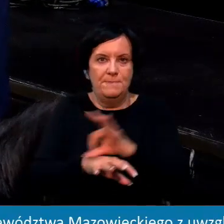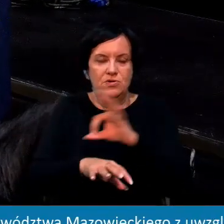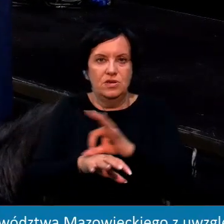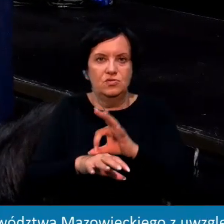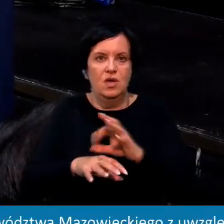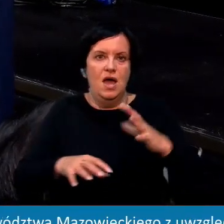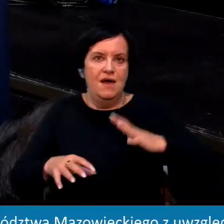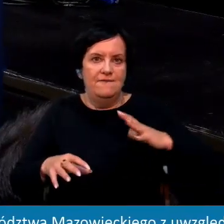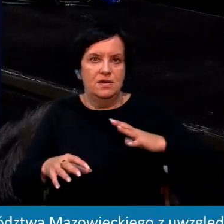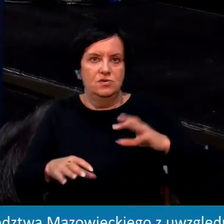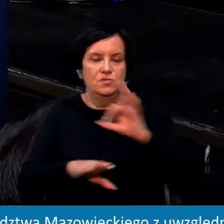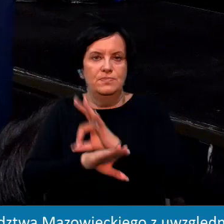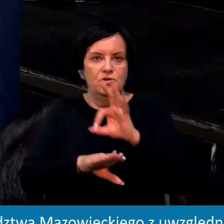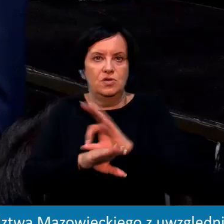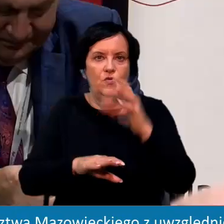wartość projektu